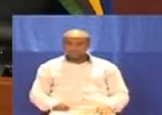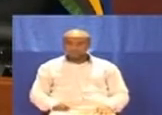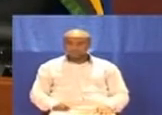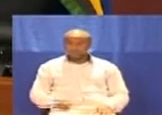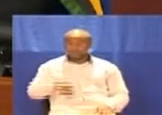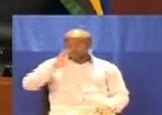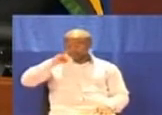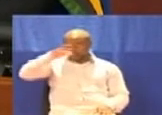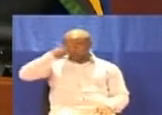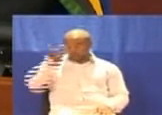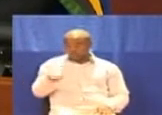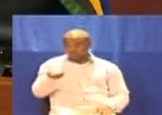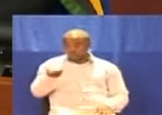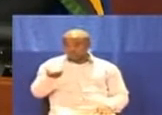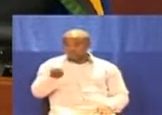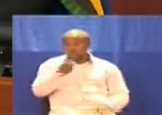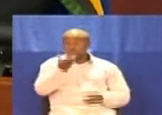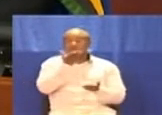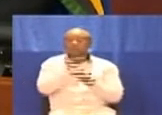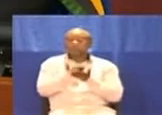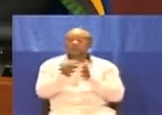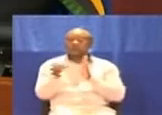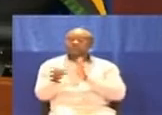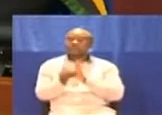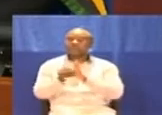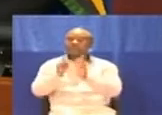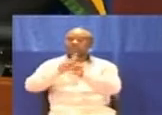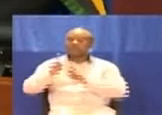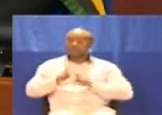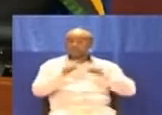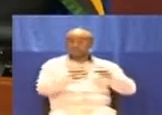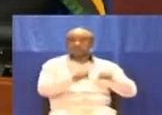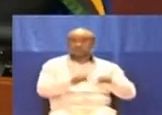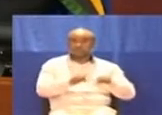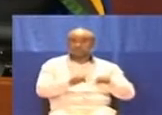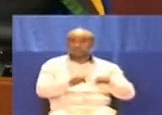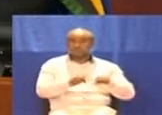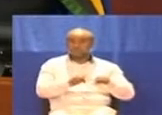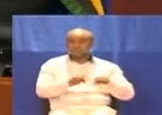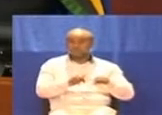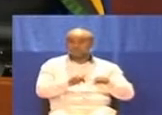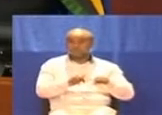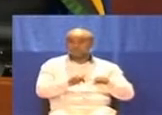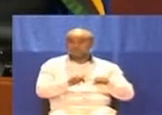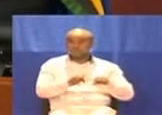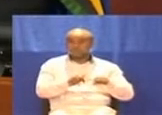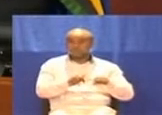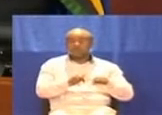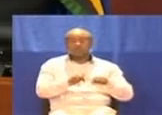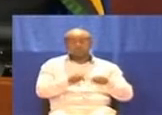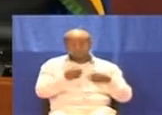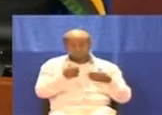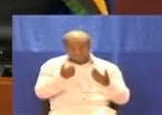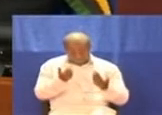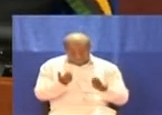Kesho tuna mswada ule wa sheria mbalimbali namba ngapi ule? Tutaupitia kesho.